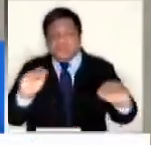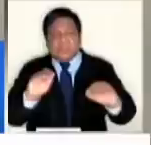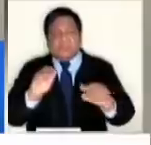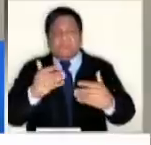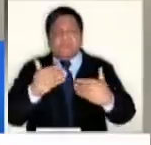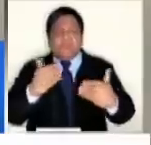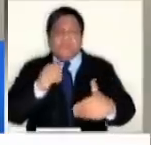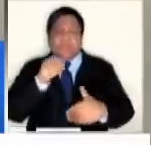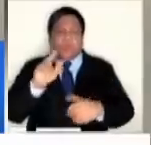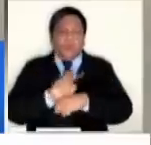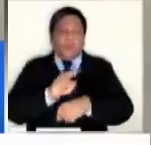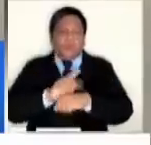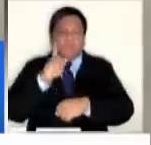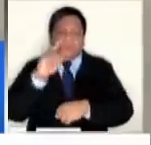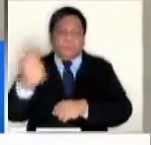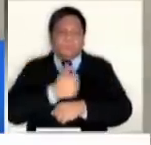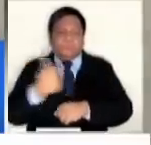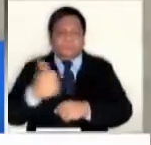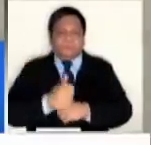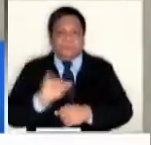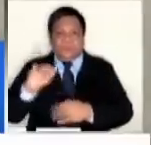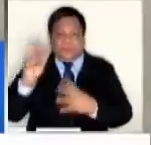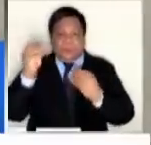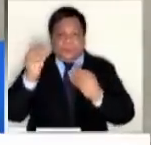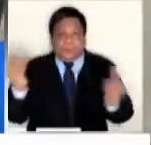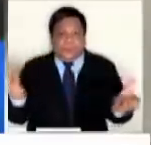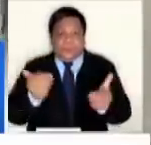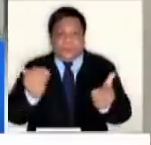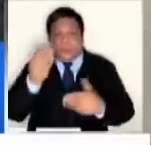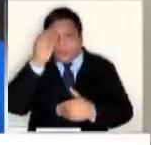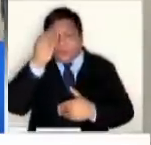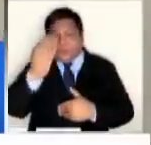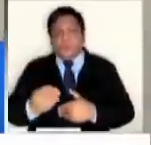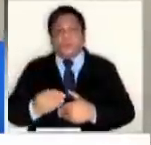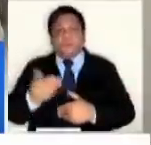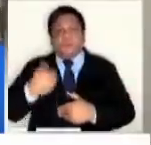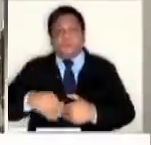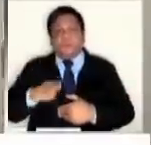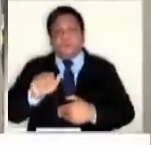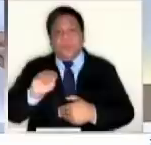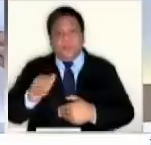vehicle. Ito ang latest dito sa May Kawayan, Bulacan. Bam Alegre, buong puso para sa Pilipino.